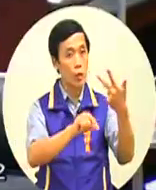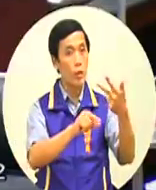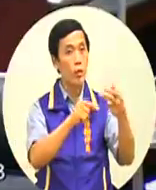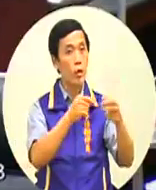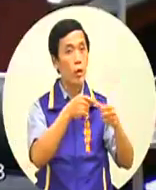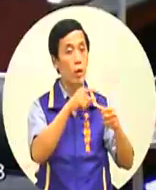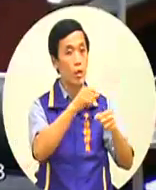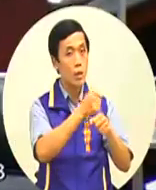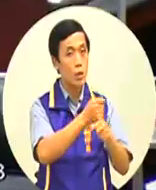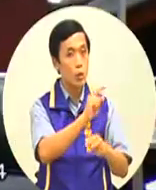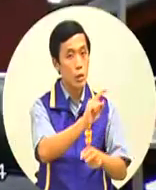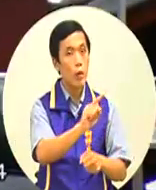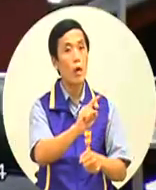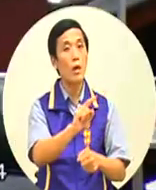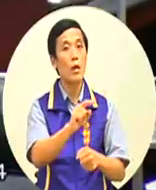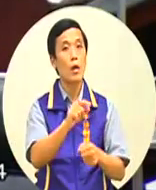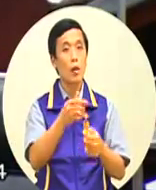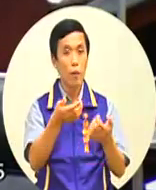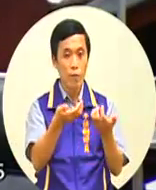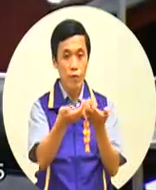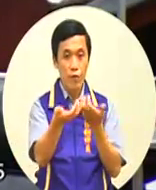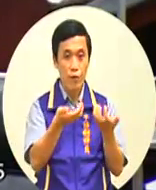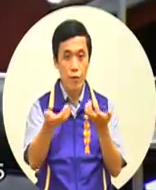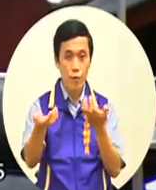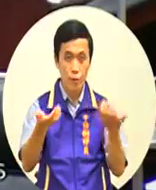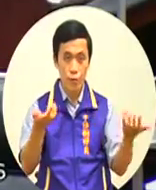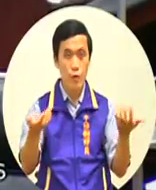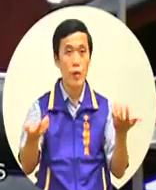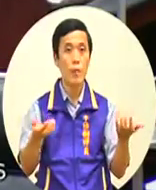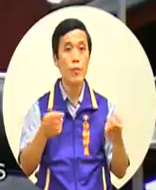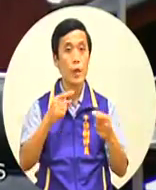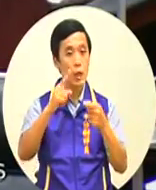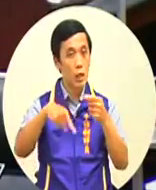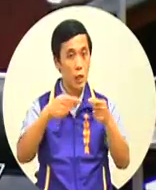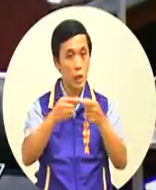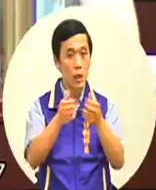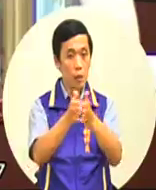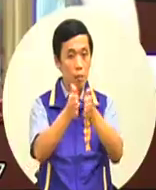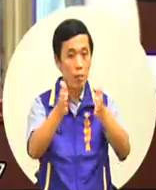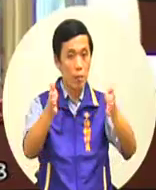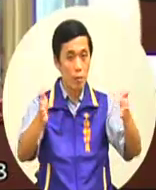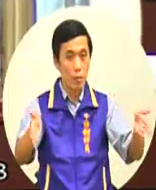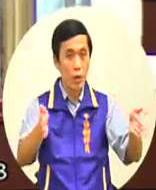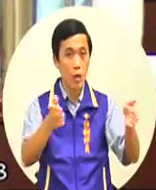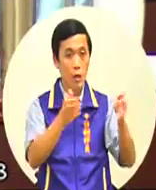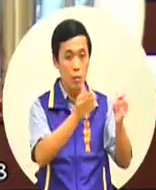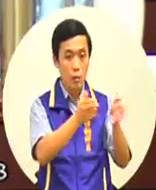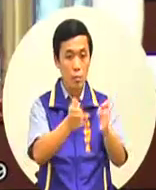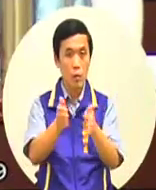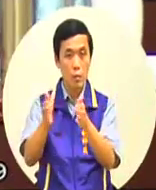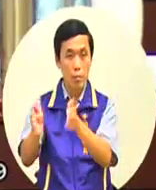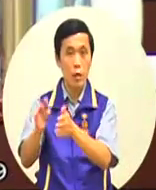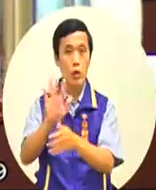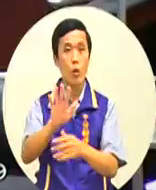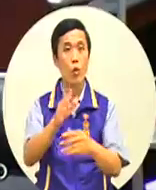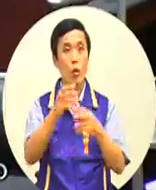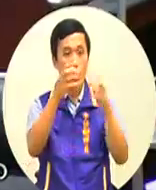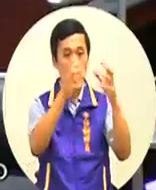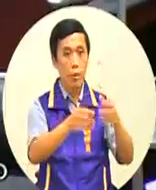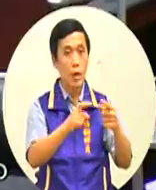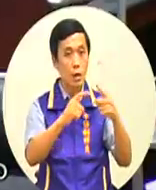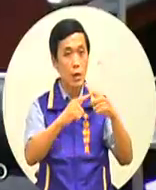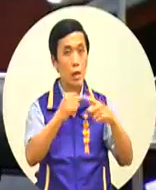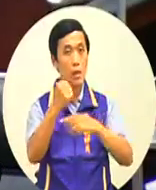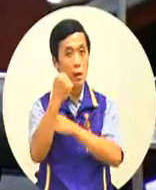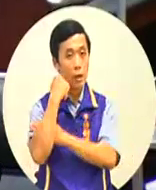个。 哦，几套的，就是一年都有。 对，啊，我一个人力银行，啊，来示范看